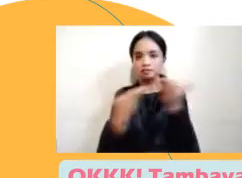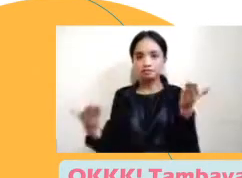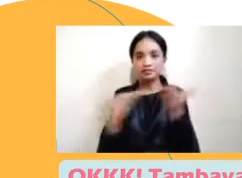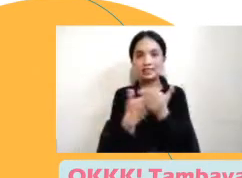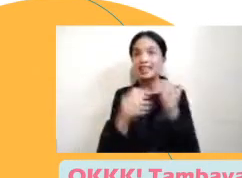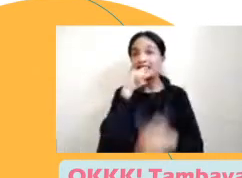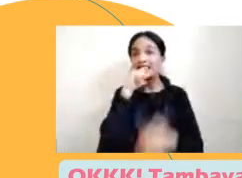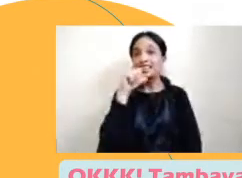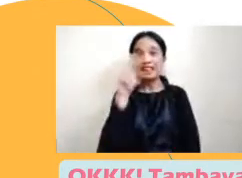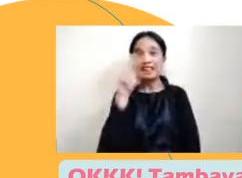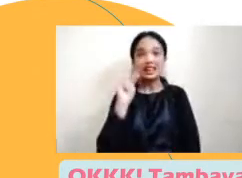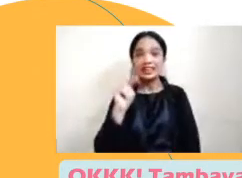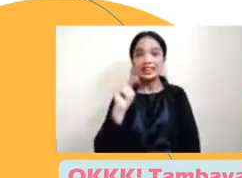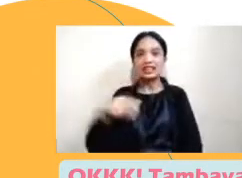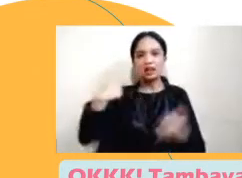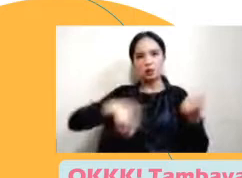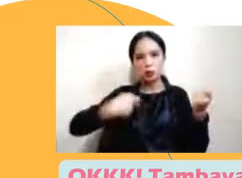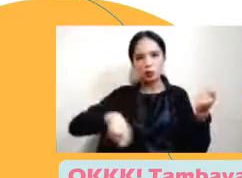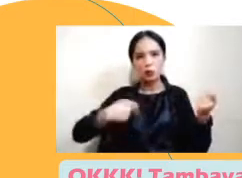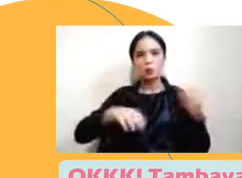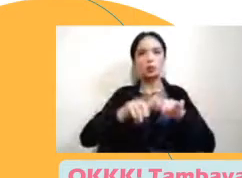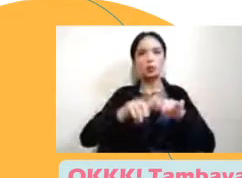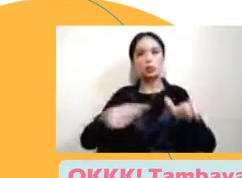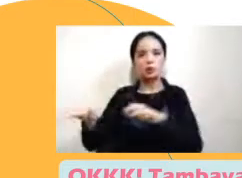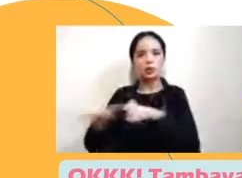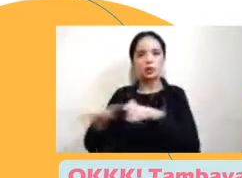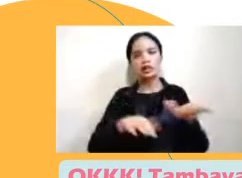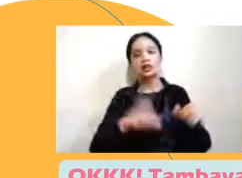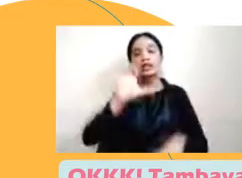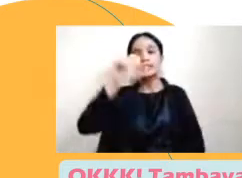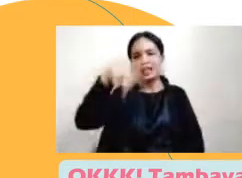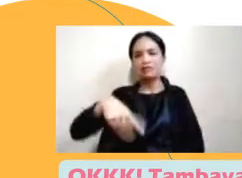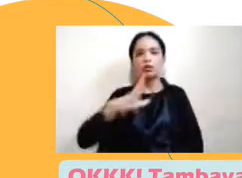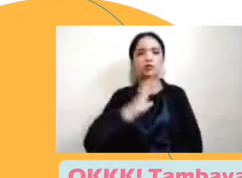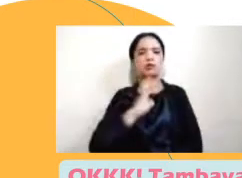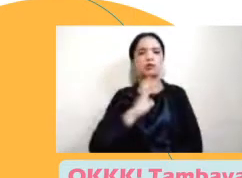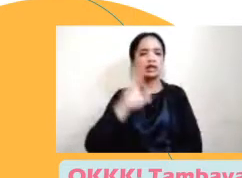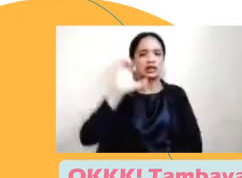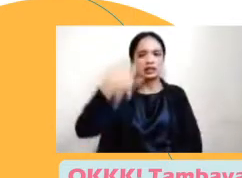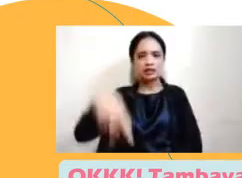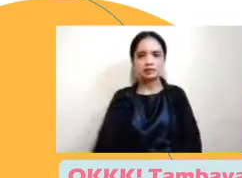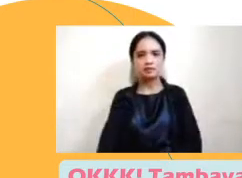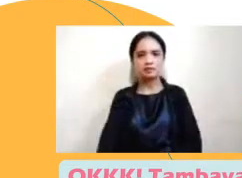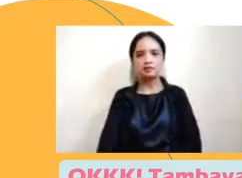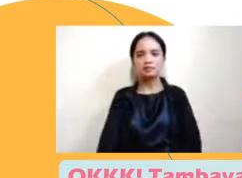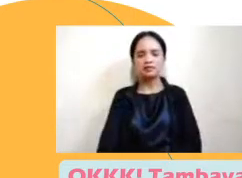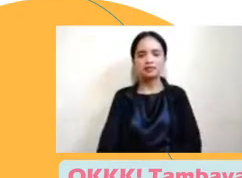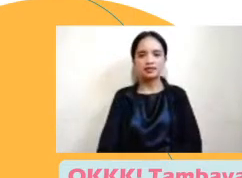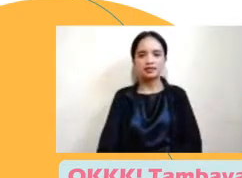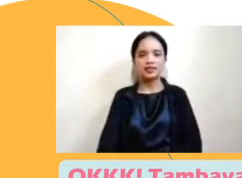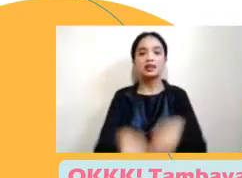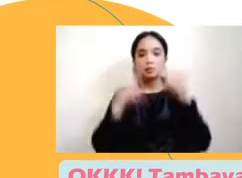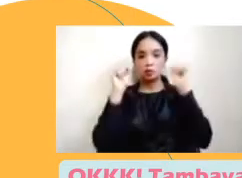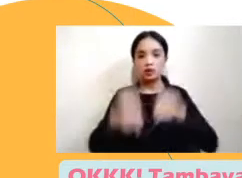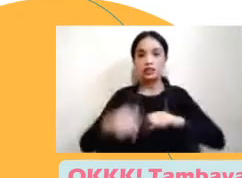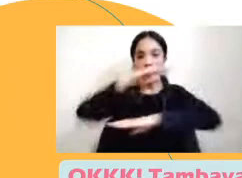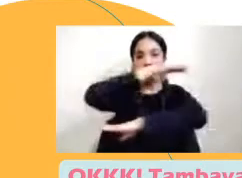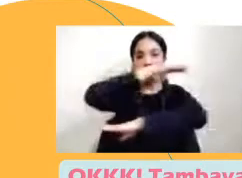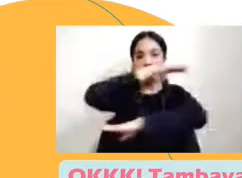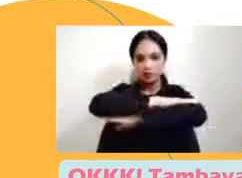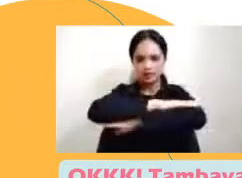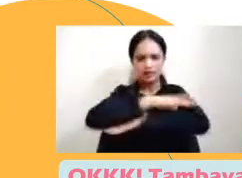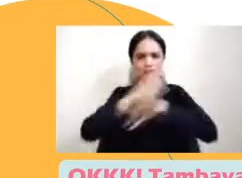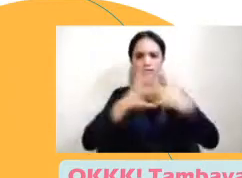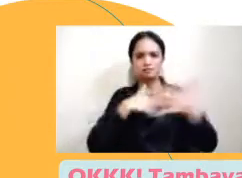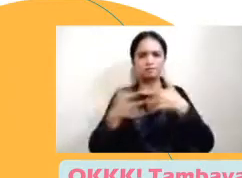musical instrument, guys. Kahit na cellphone, kung gusto nyo ipokpok. Joke lang. Gusto nyo Pwedeng lamesa. Kahit ano. Yan.